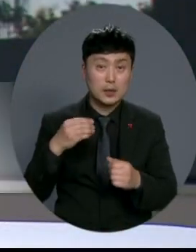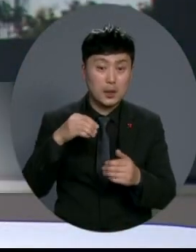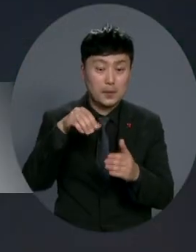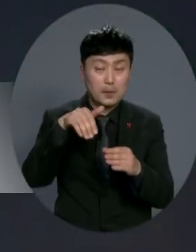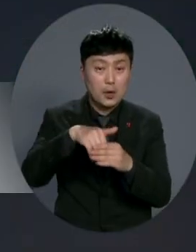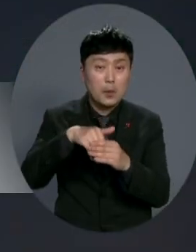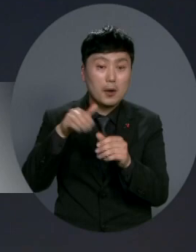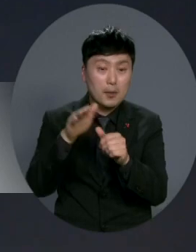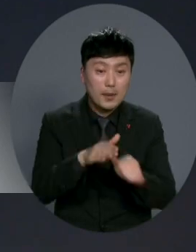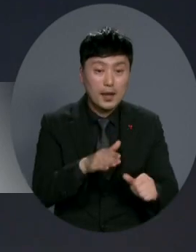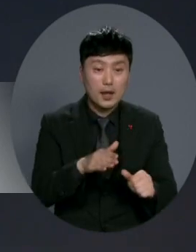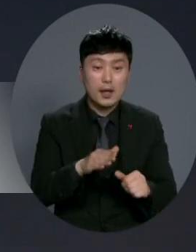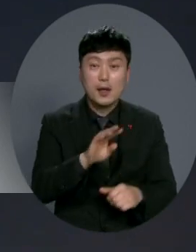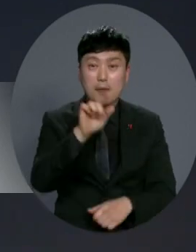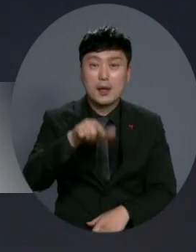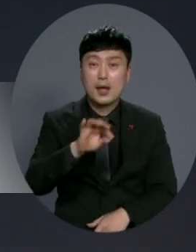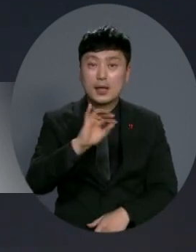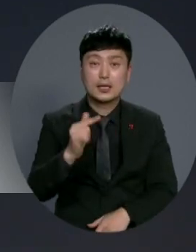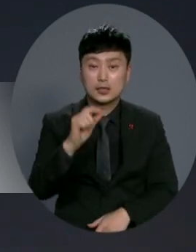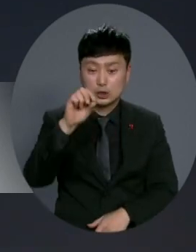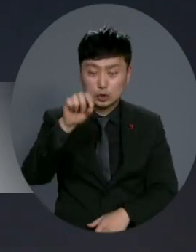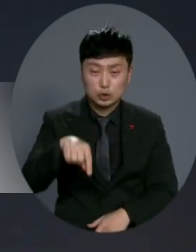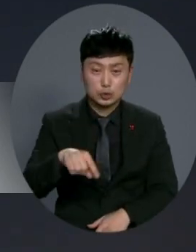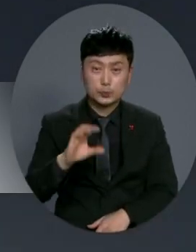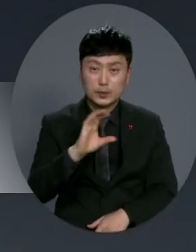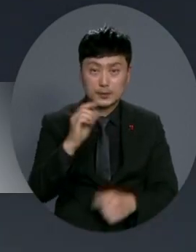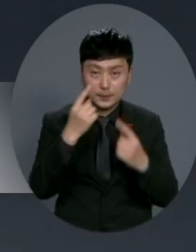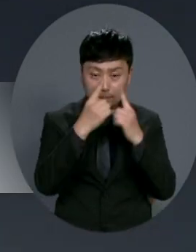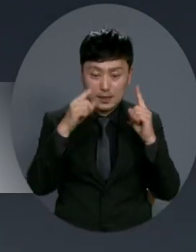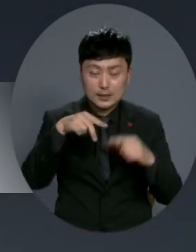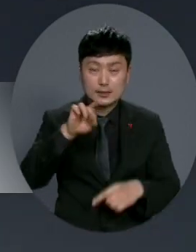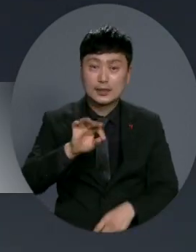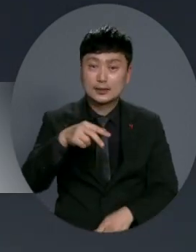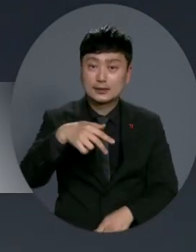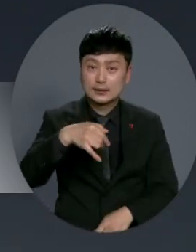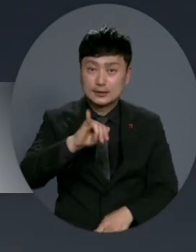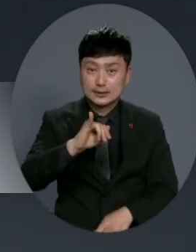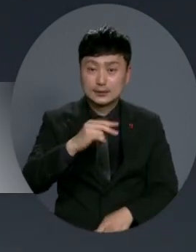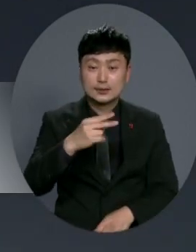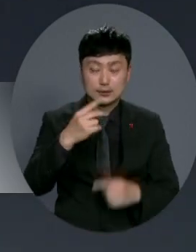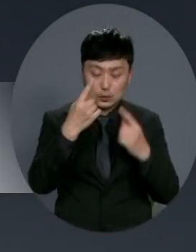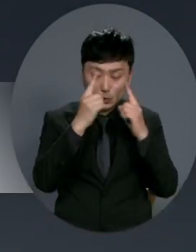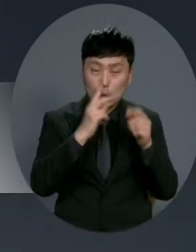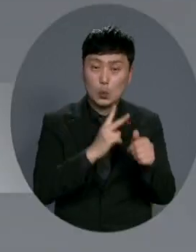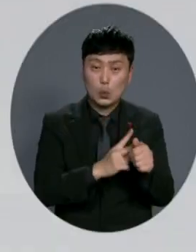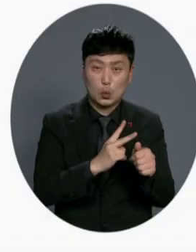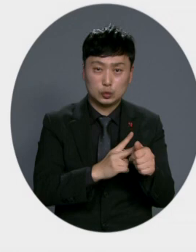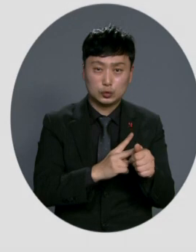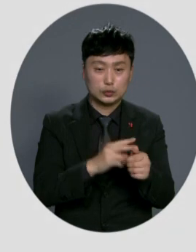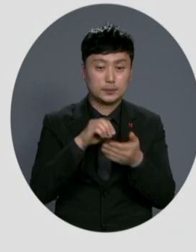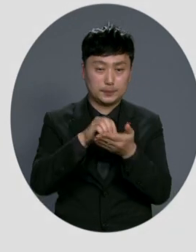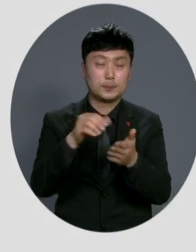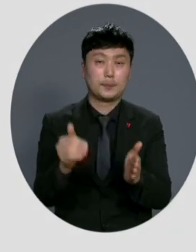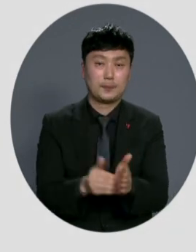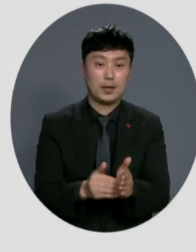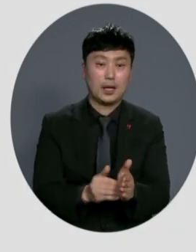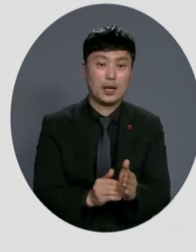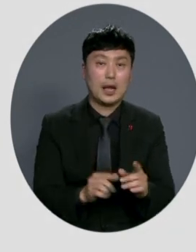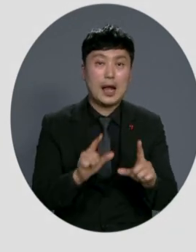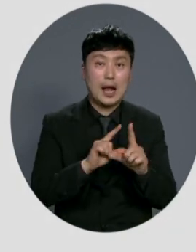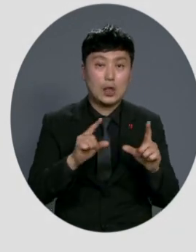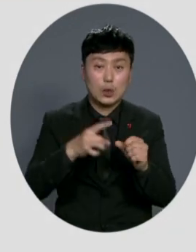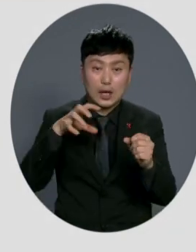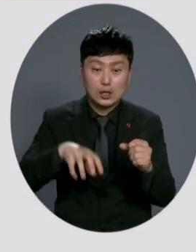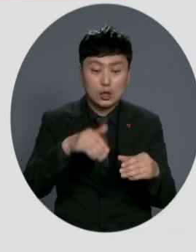출마했던 박인우 전 가톨릭상지대 교수도 선거구를 받고 후보에 등록했습니다 안동예천